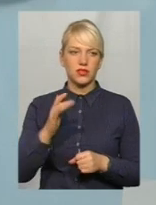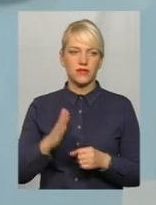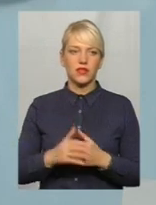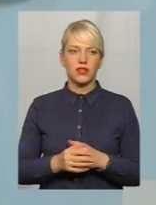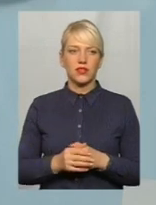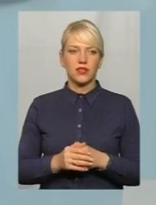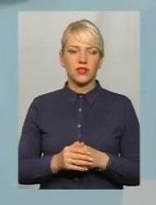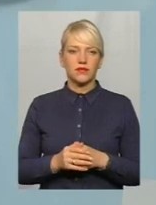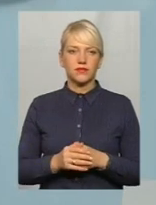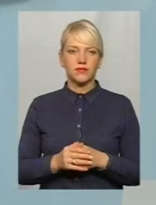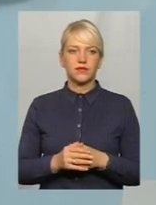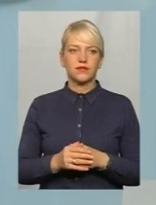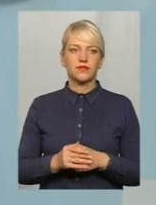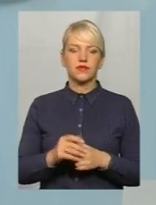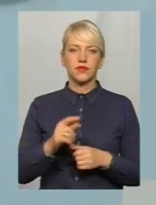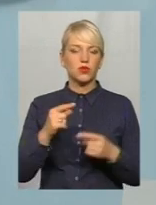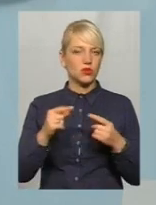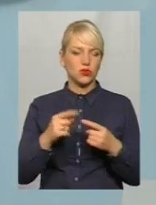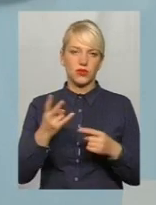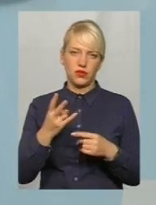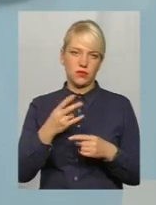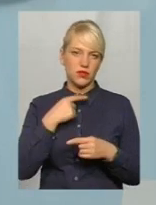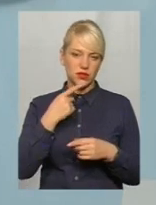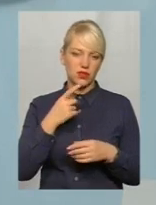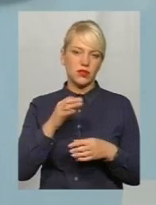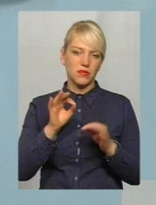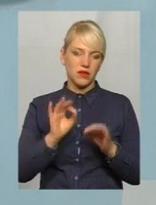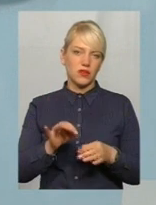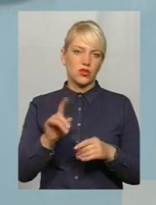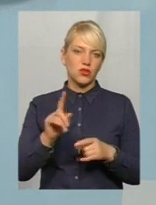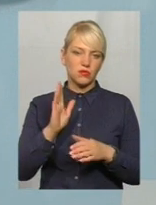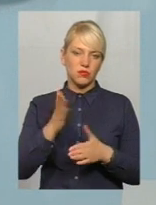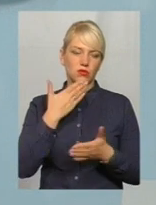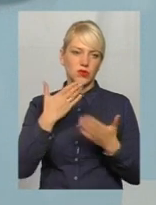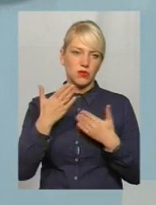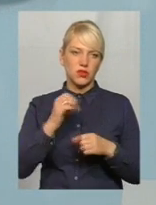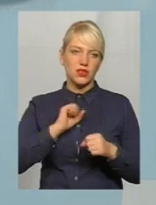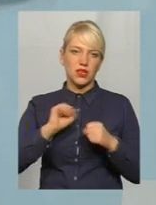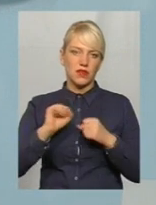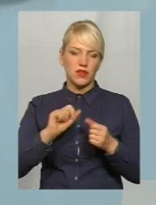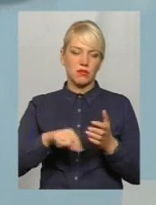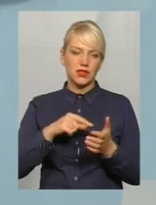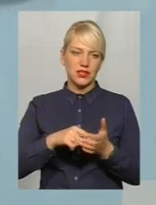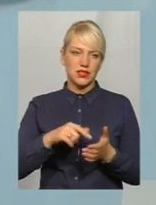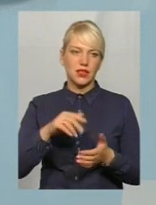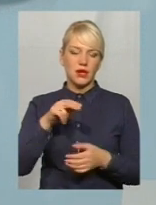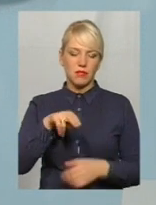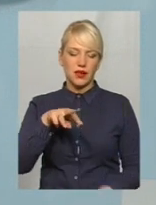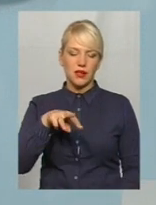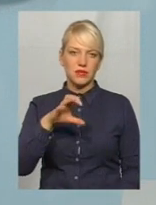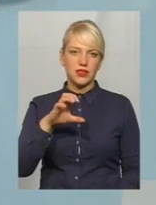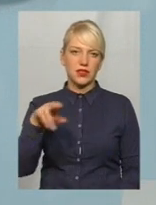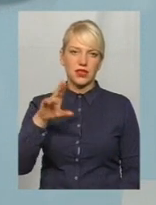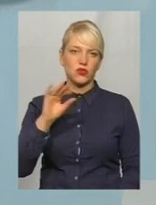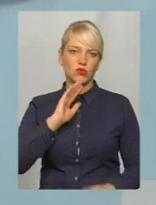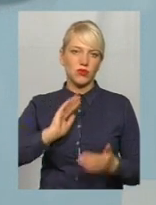але зрозумів, що треба ще раз. Однозначно, Людмила Миколаївна, хочу сказати, що ми будемо спілкуватись з керівниками міських центрів ПМСД щодо